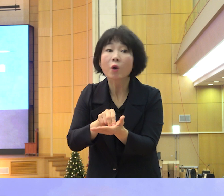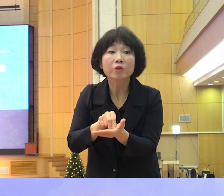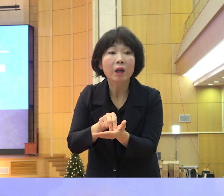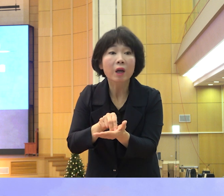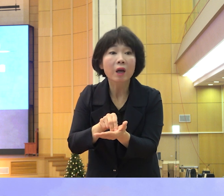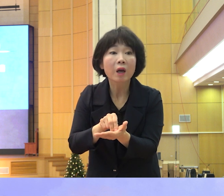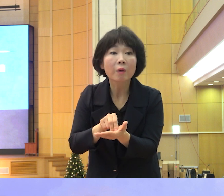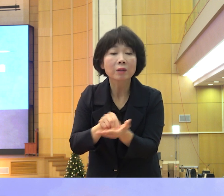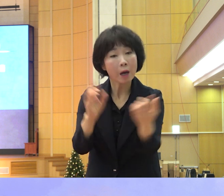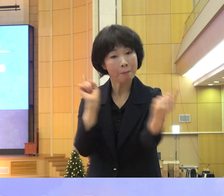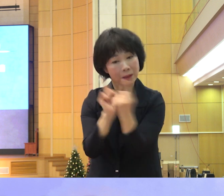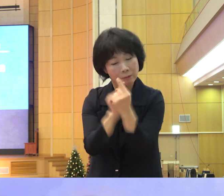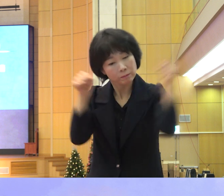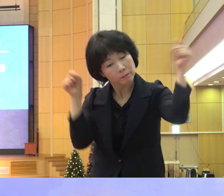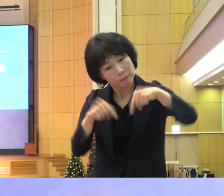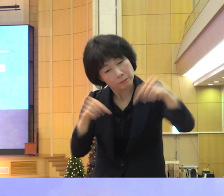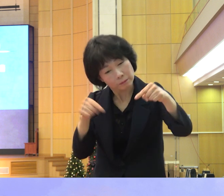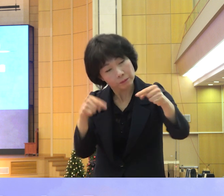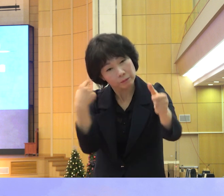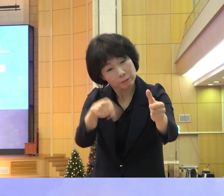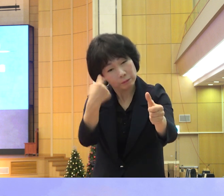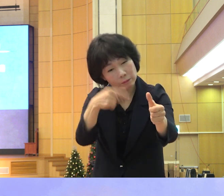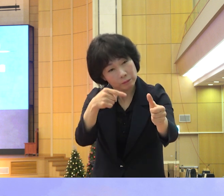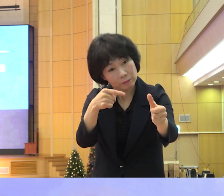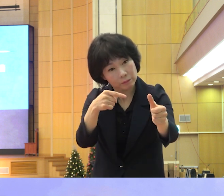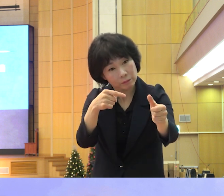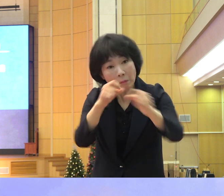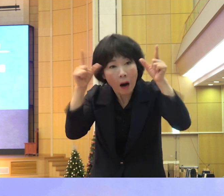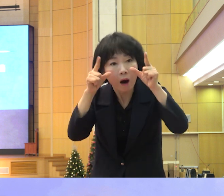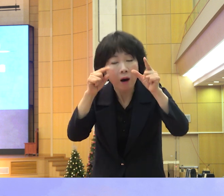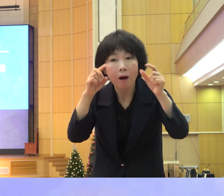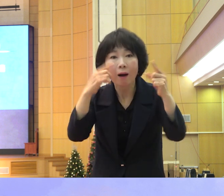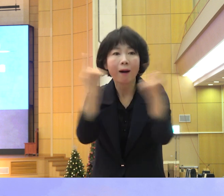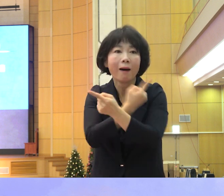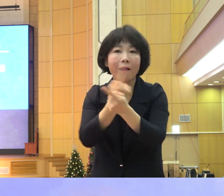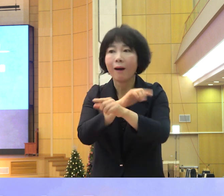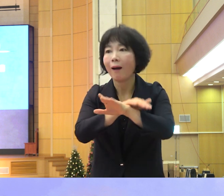알고 상담해주고 지도해주고, 그리고